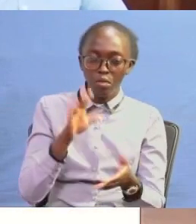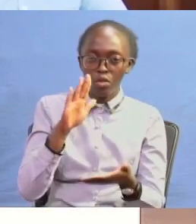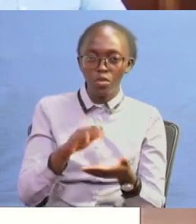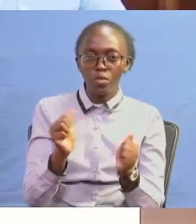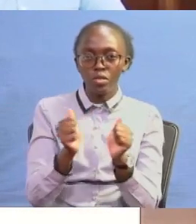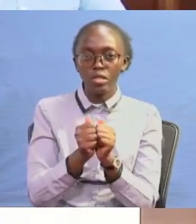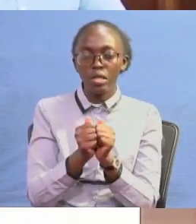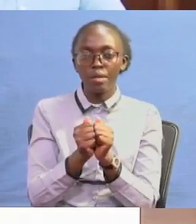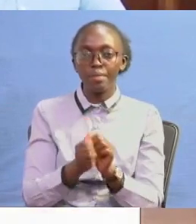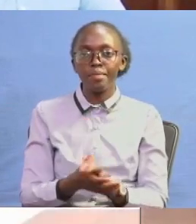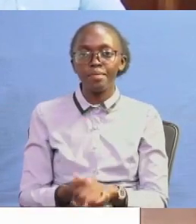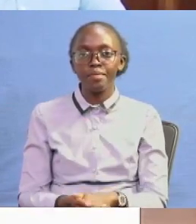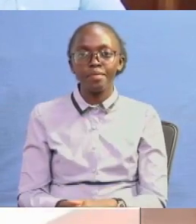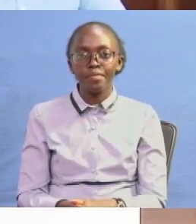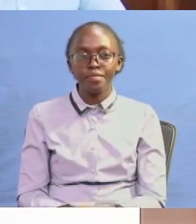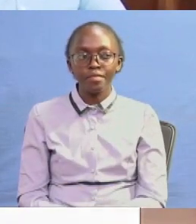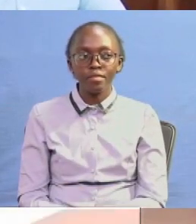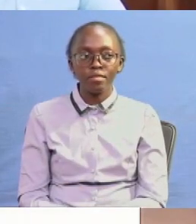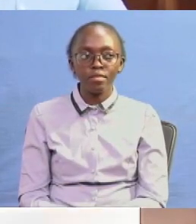10.